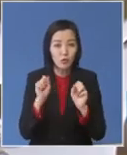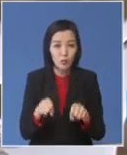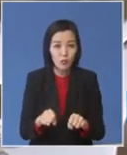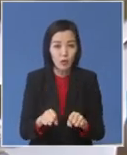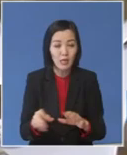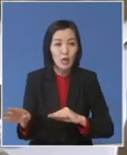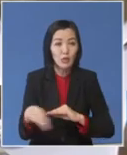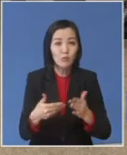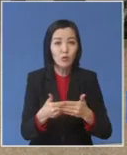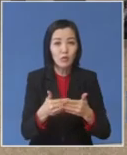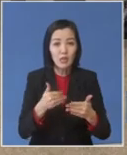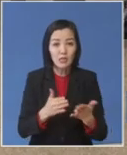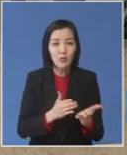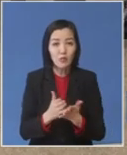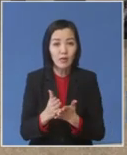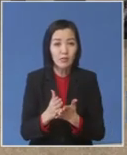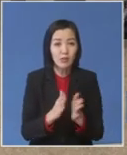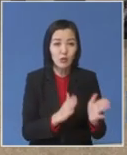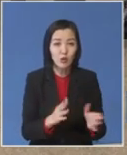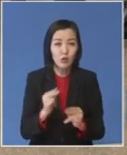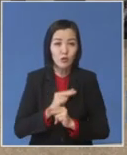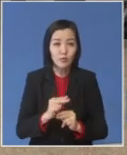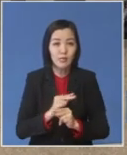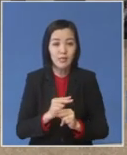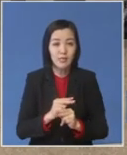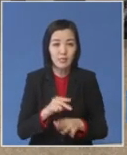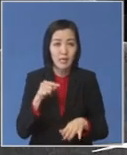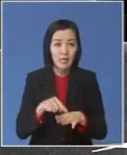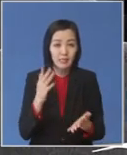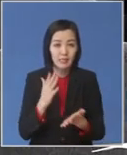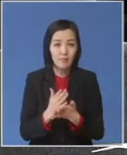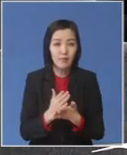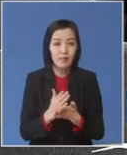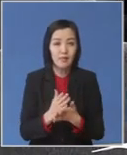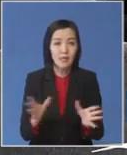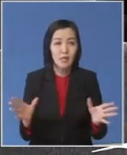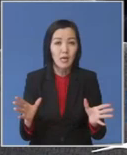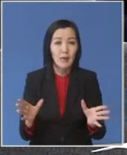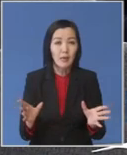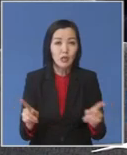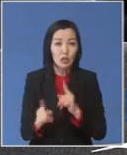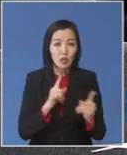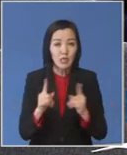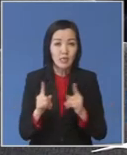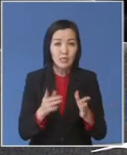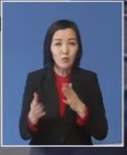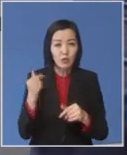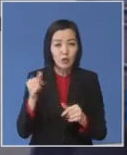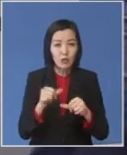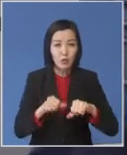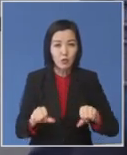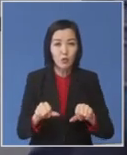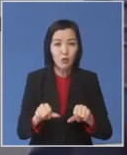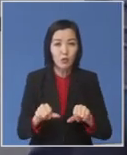отыр. Жемқорлықтың алдын алу бағытындағы жүйелі жұмыстарды да септігі тигізген. Басқосуда өткен жылы өңірімізде құрылған